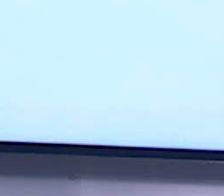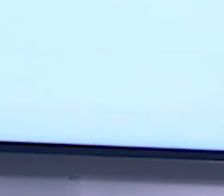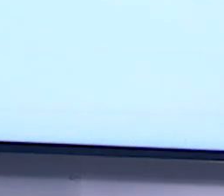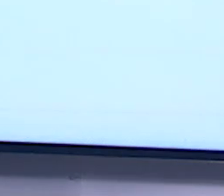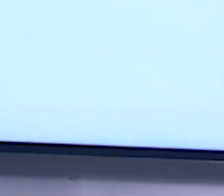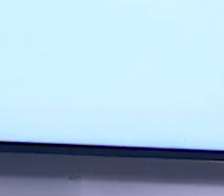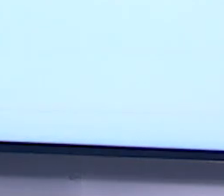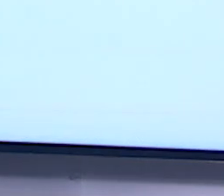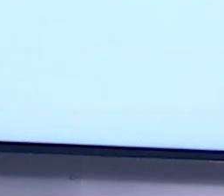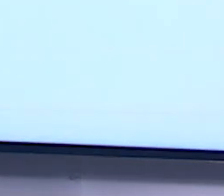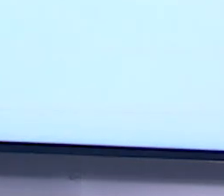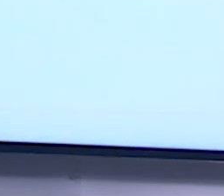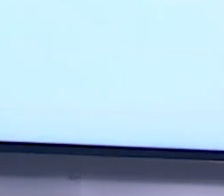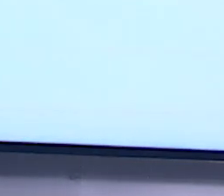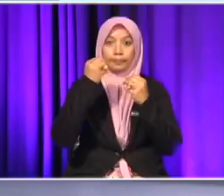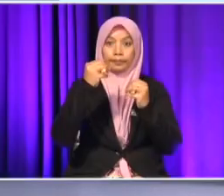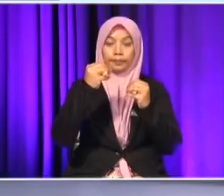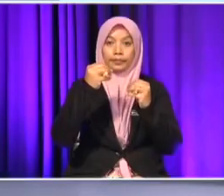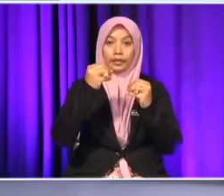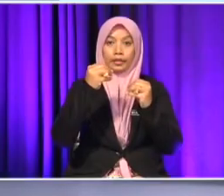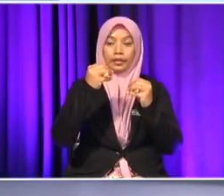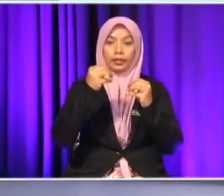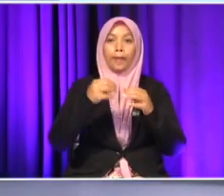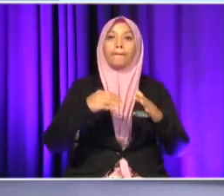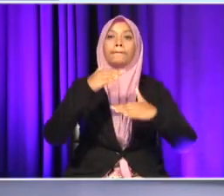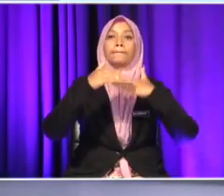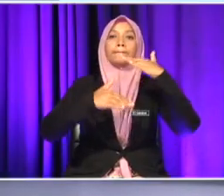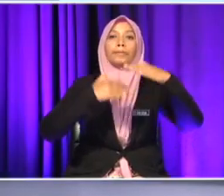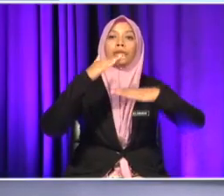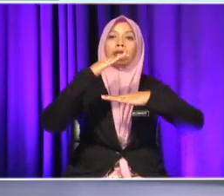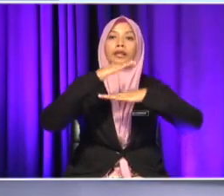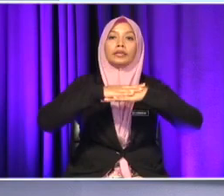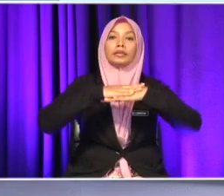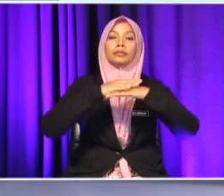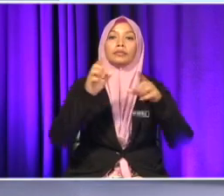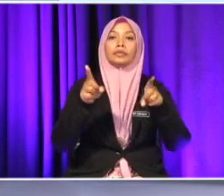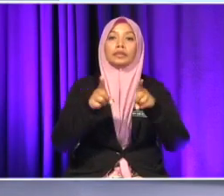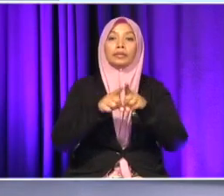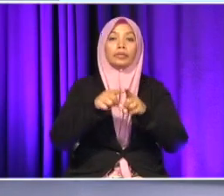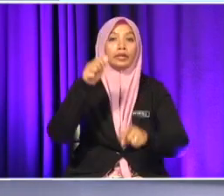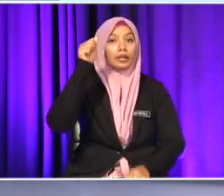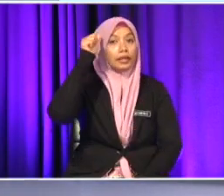baik masih menyaksikan dengan atas bersama dengan saya Akmal Nazri jadi